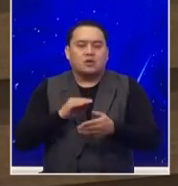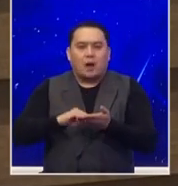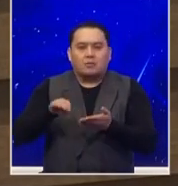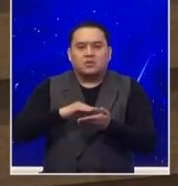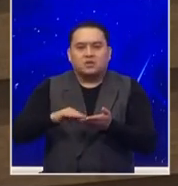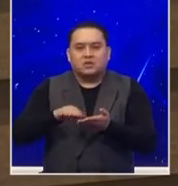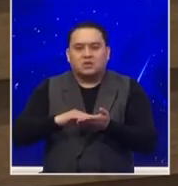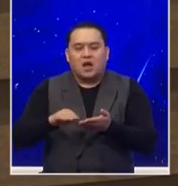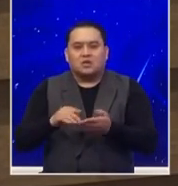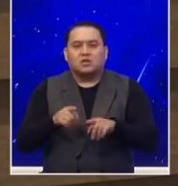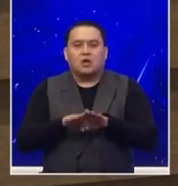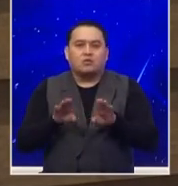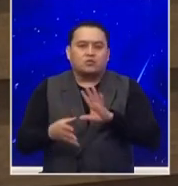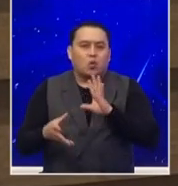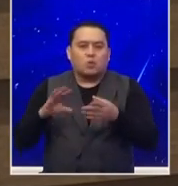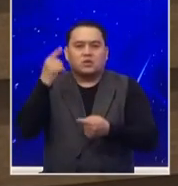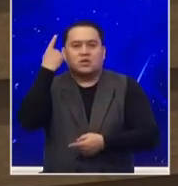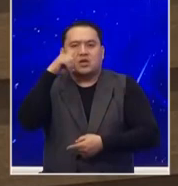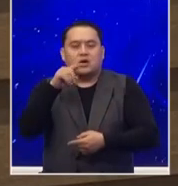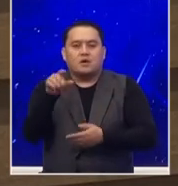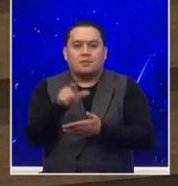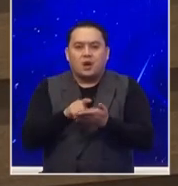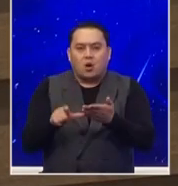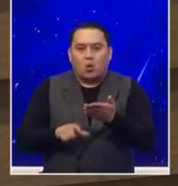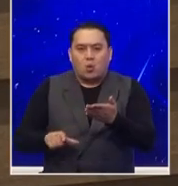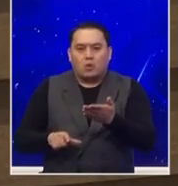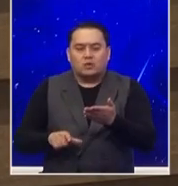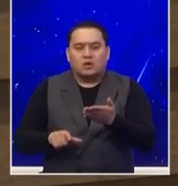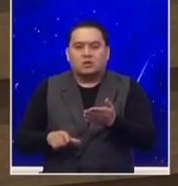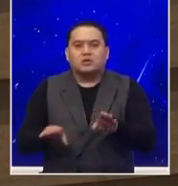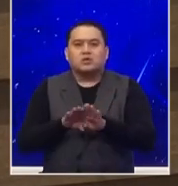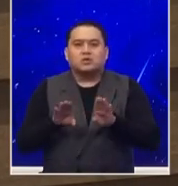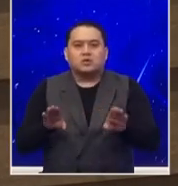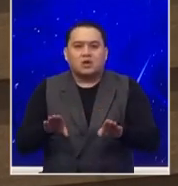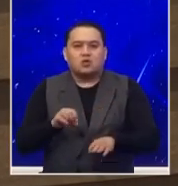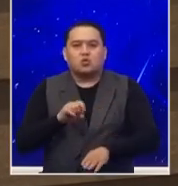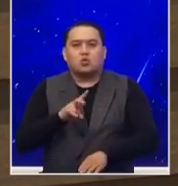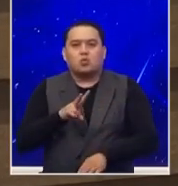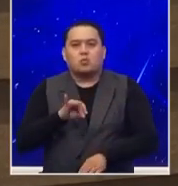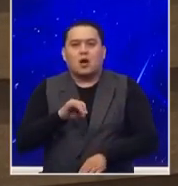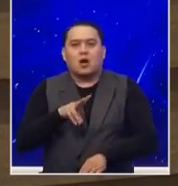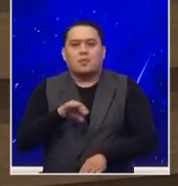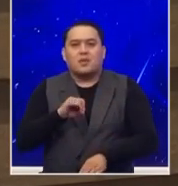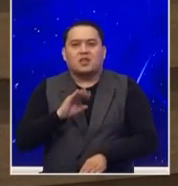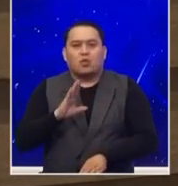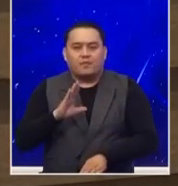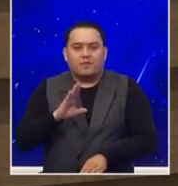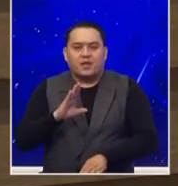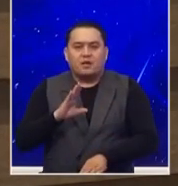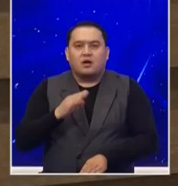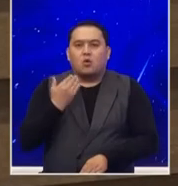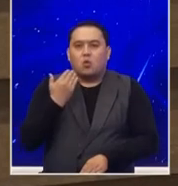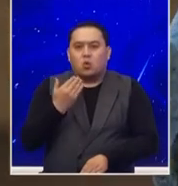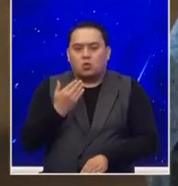написания, стилистики, а также в целом идеи и сути романа «Перешчелер Ульмы» Танымбая Нурмагомбетова. На очереди также «Крейцерова соната»